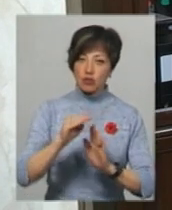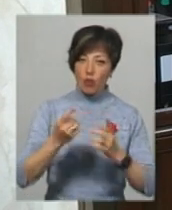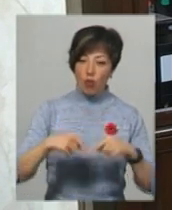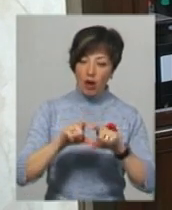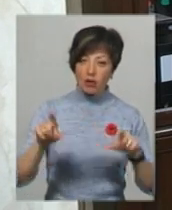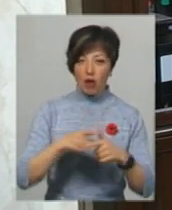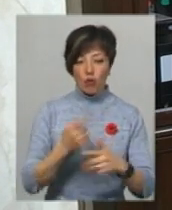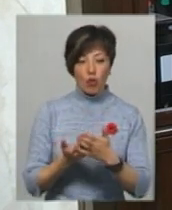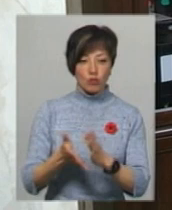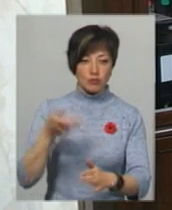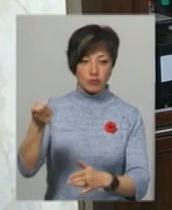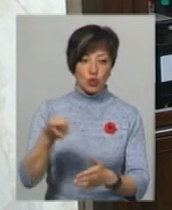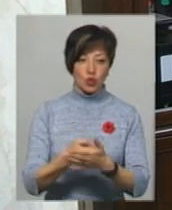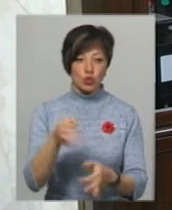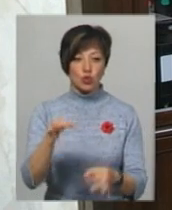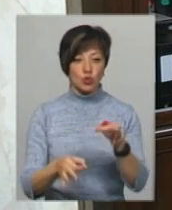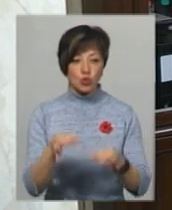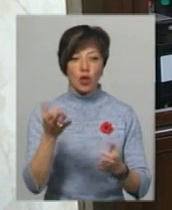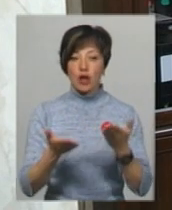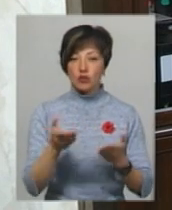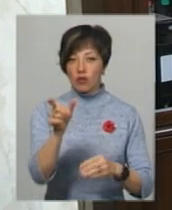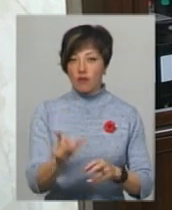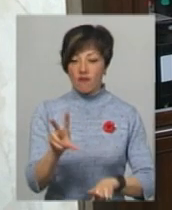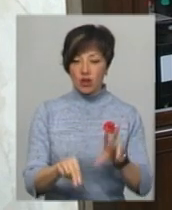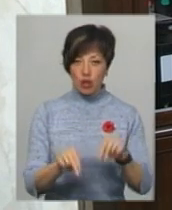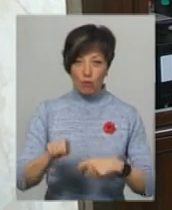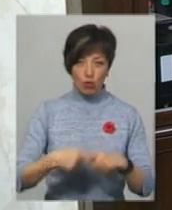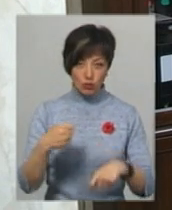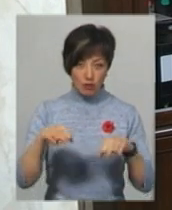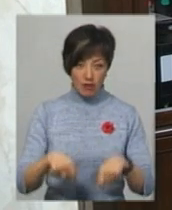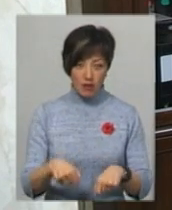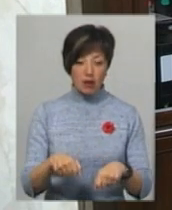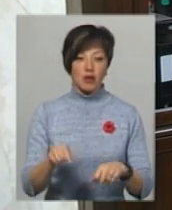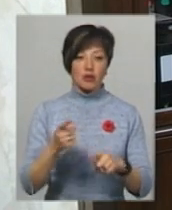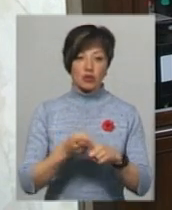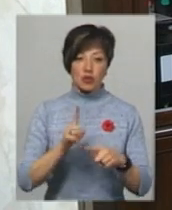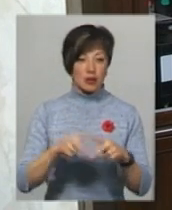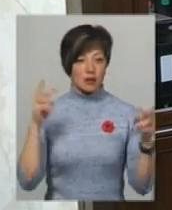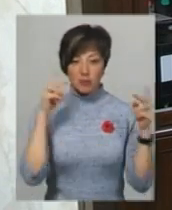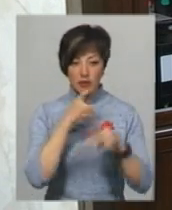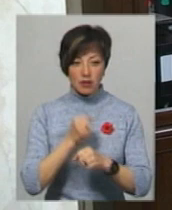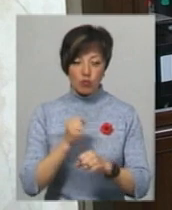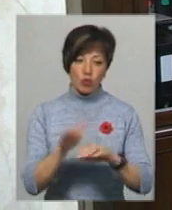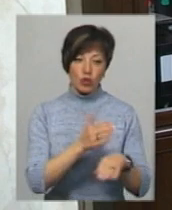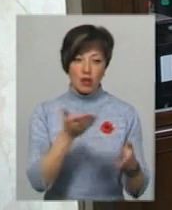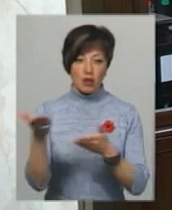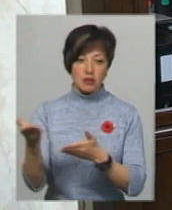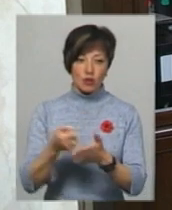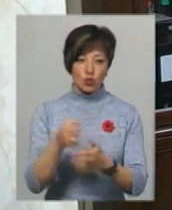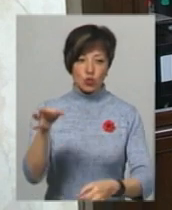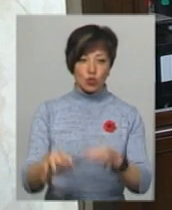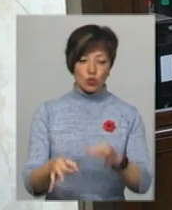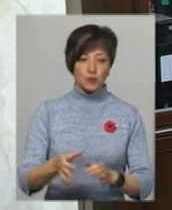чи до суду. І в даному випадку, якщо особа вважає, що її права порушені, що митний орган діє неправомірно, будь ласка, пряма дорога до